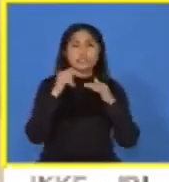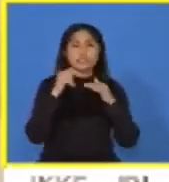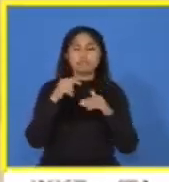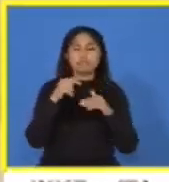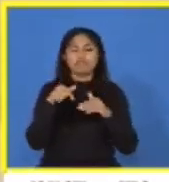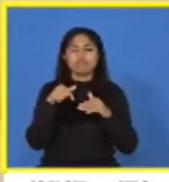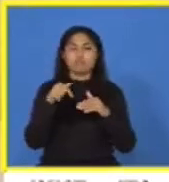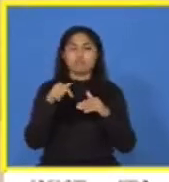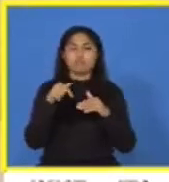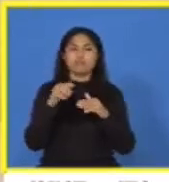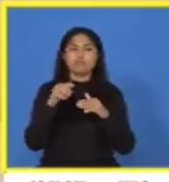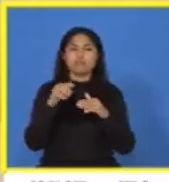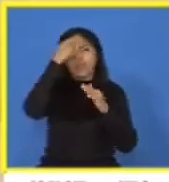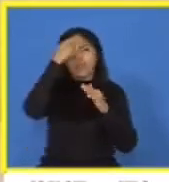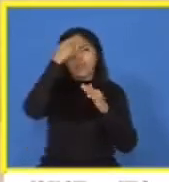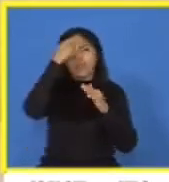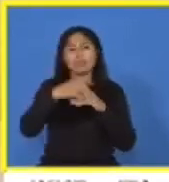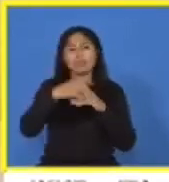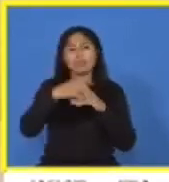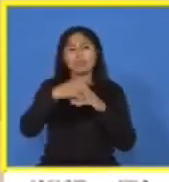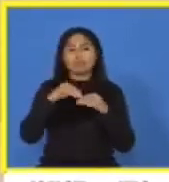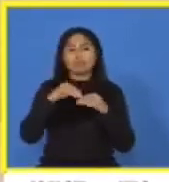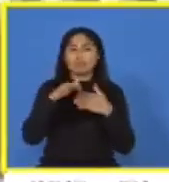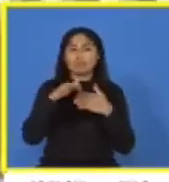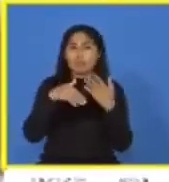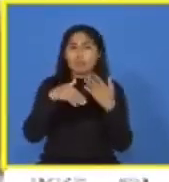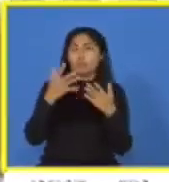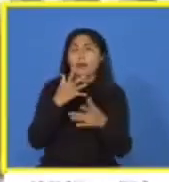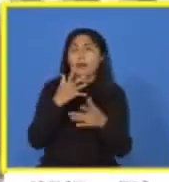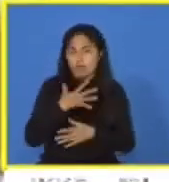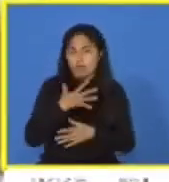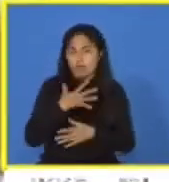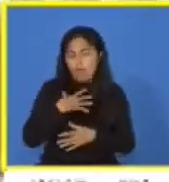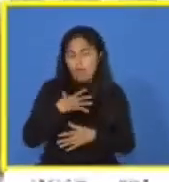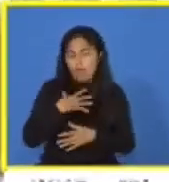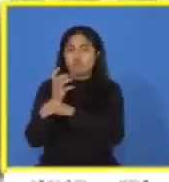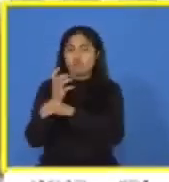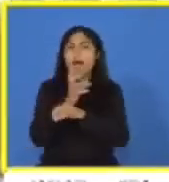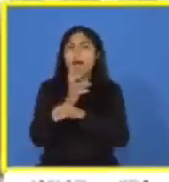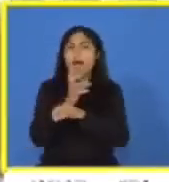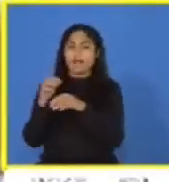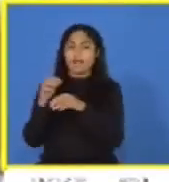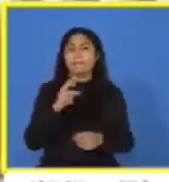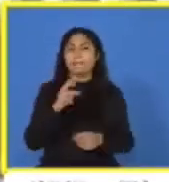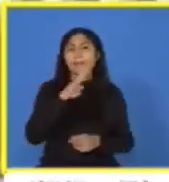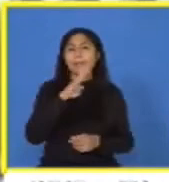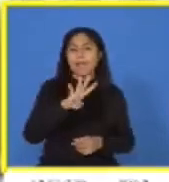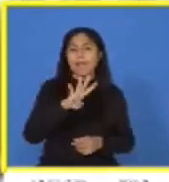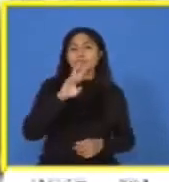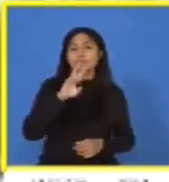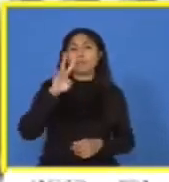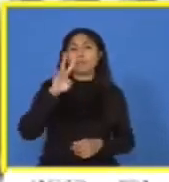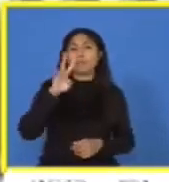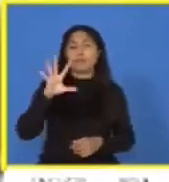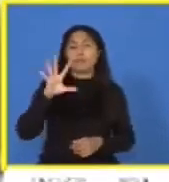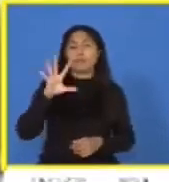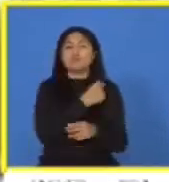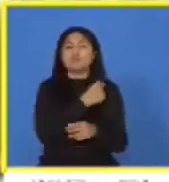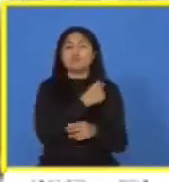ambulans yang siap melayani masyarakat. Seperti itu, Bu. Iya, ya. Ada 425 puskesmas di Provinsi